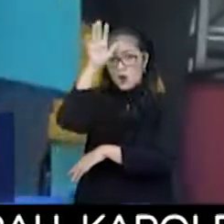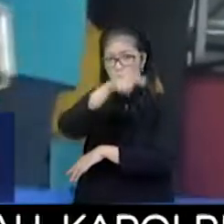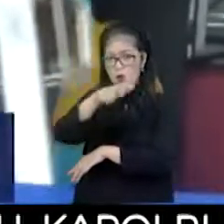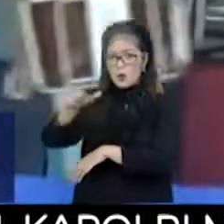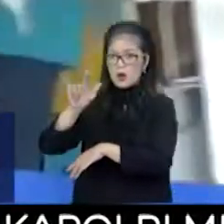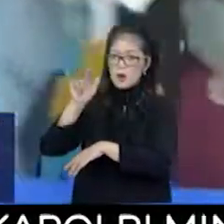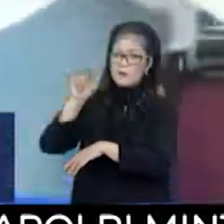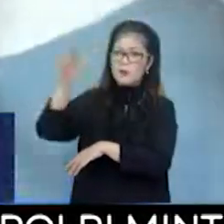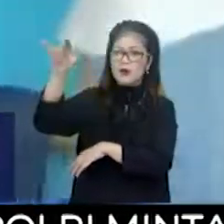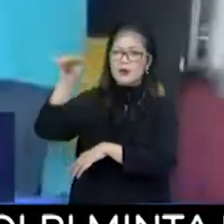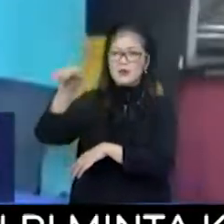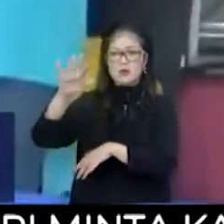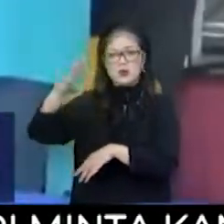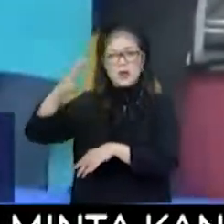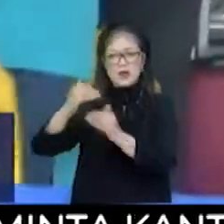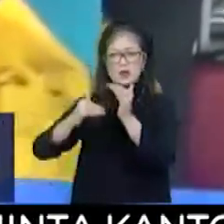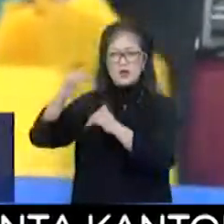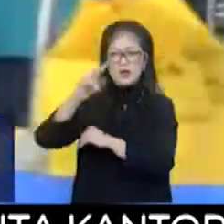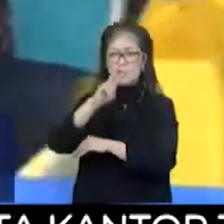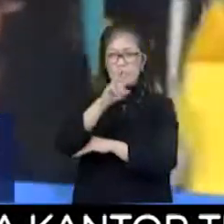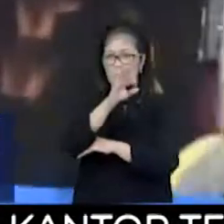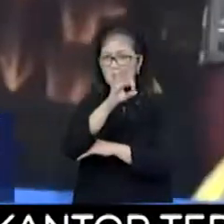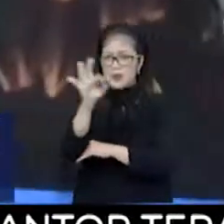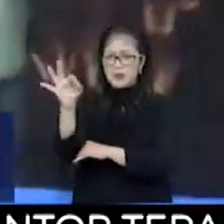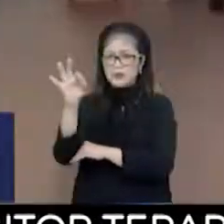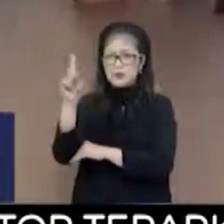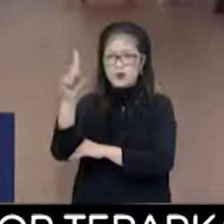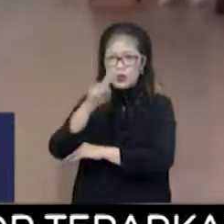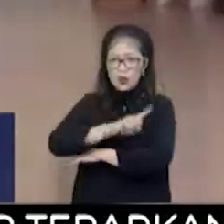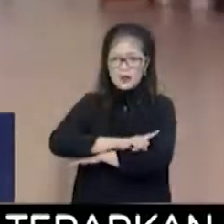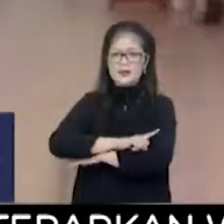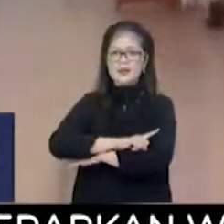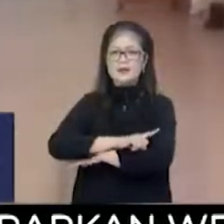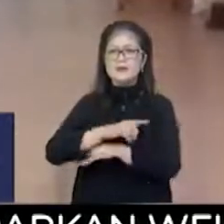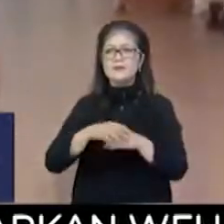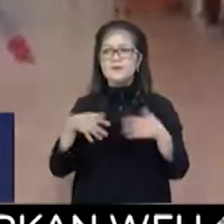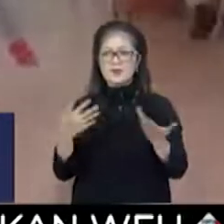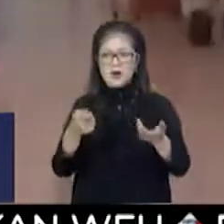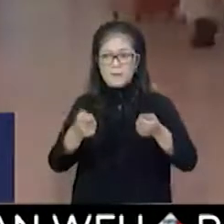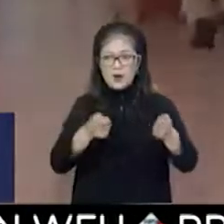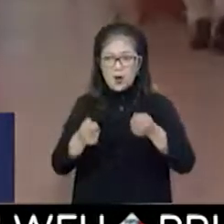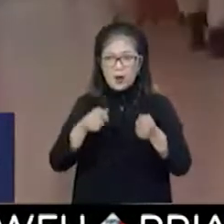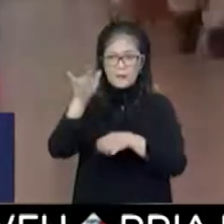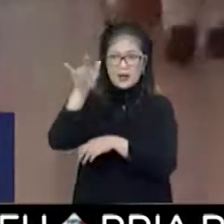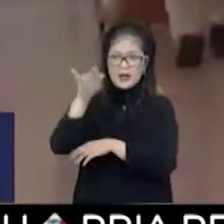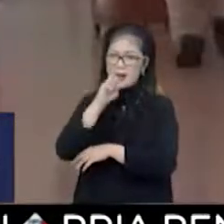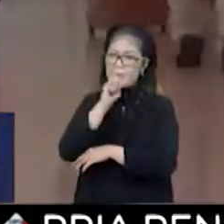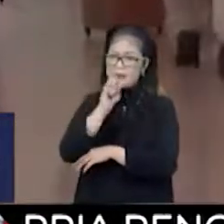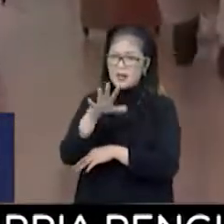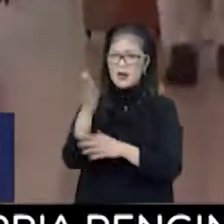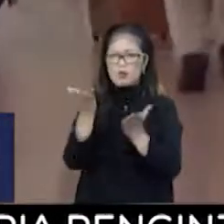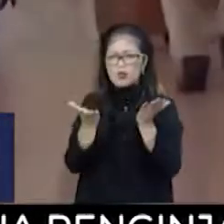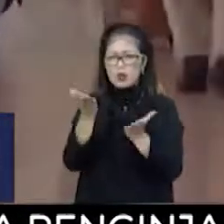mencapai lebih dari 20.000 penumpang per hari. Pengelola bandara memprediksi peningkatan pergerakan arus balik